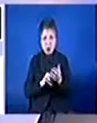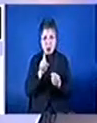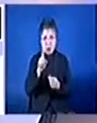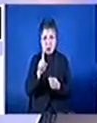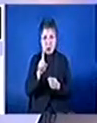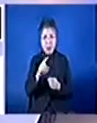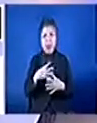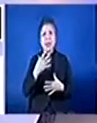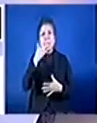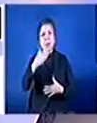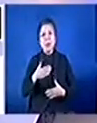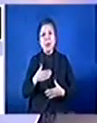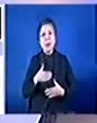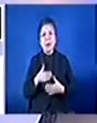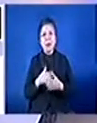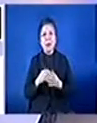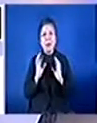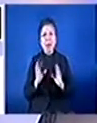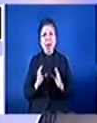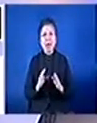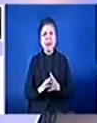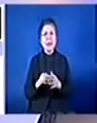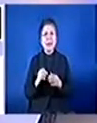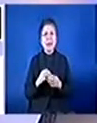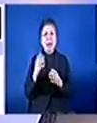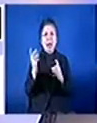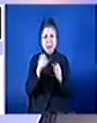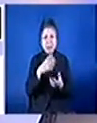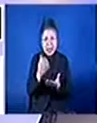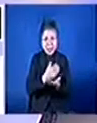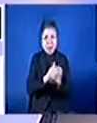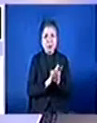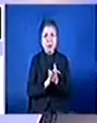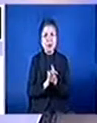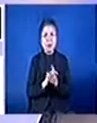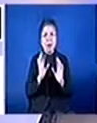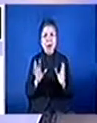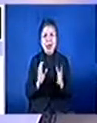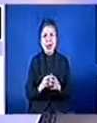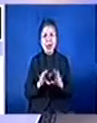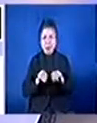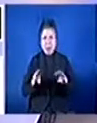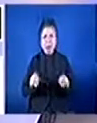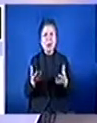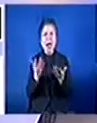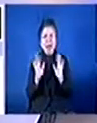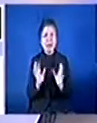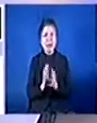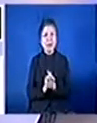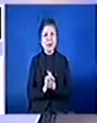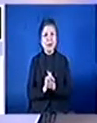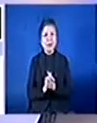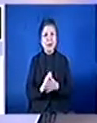kebudayaan kita memiliki banyak sekali aspek industri kreatif yang bisa kita angkat. Banyak sekali lapangan pekerjaan yang akan